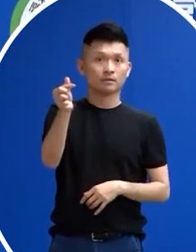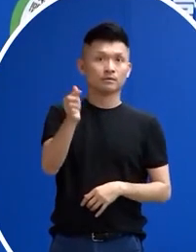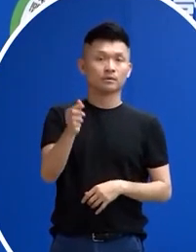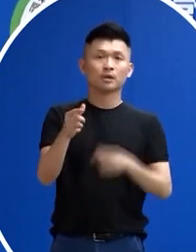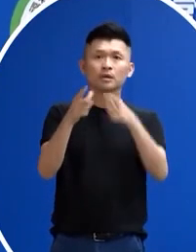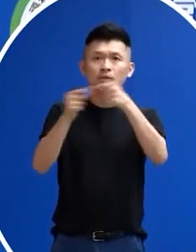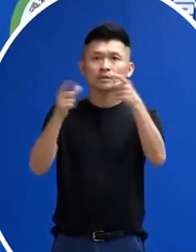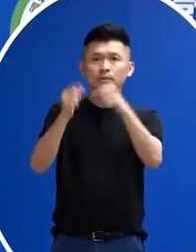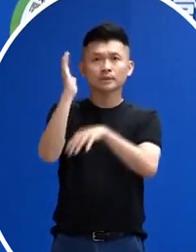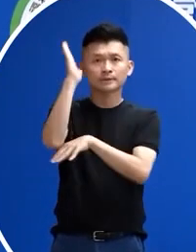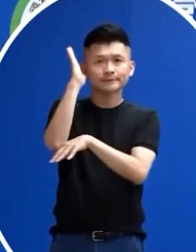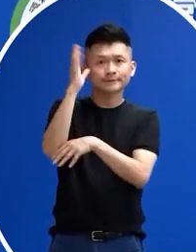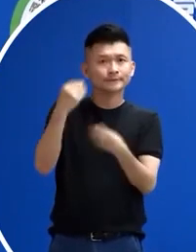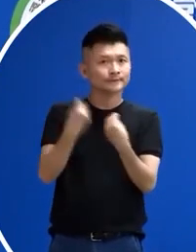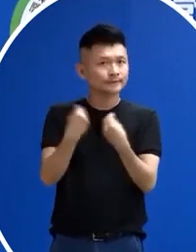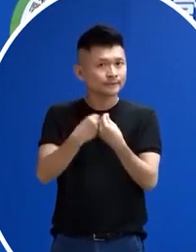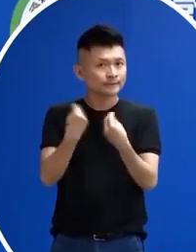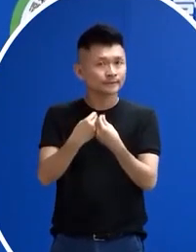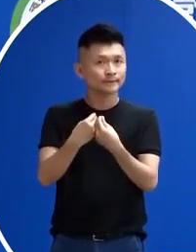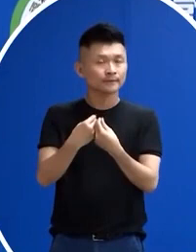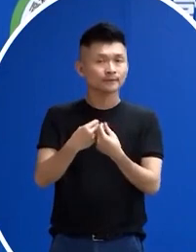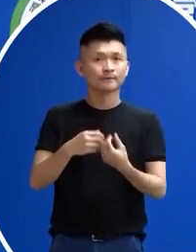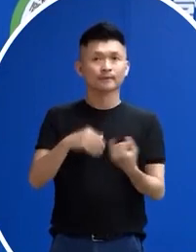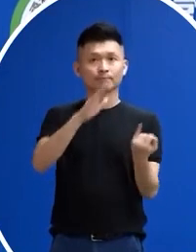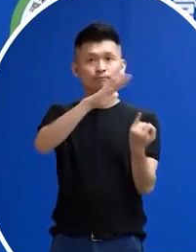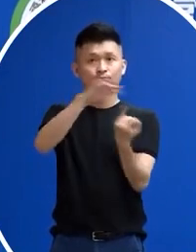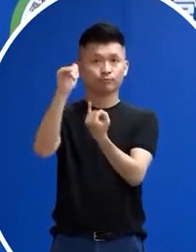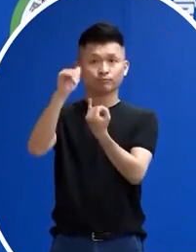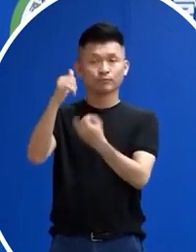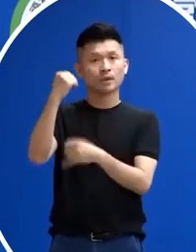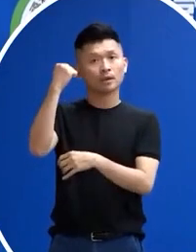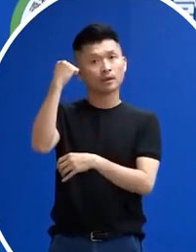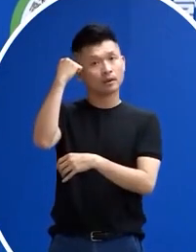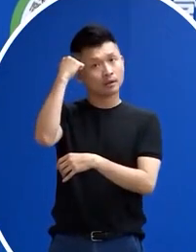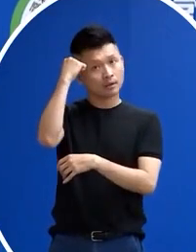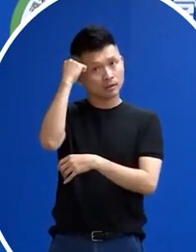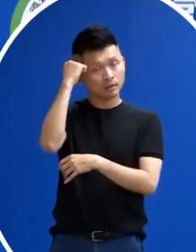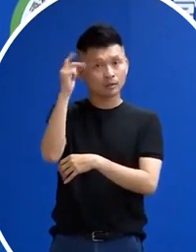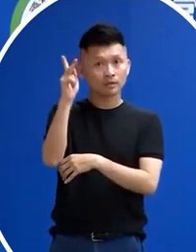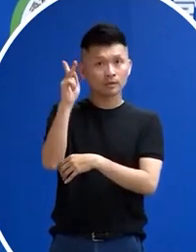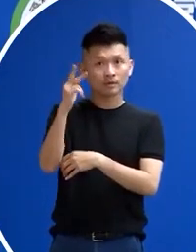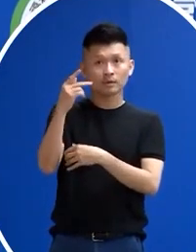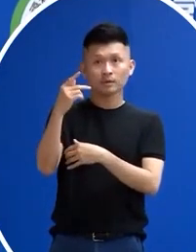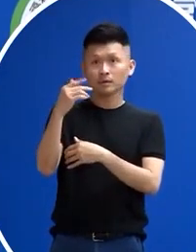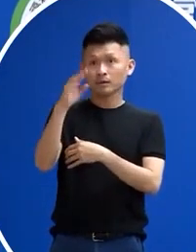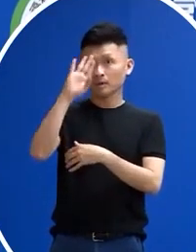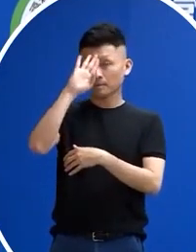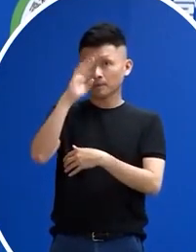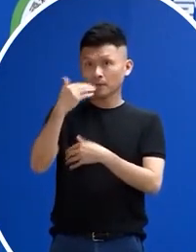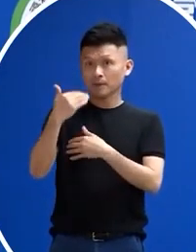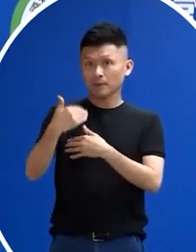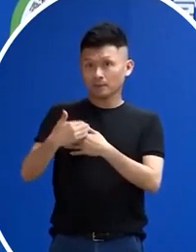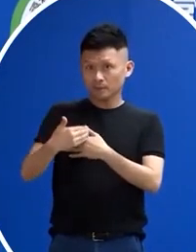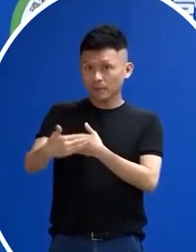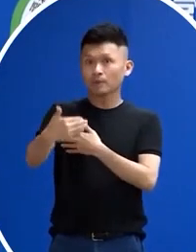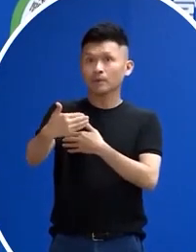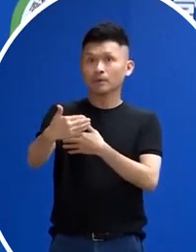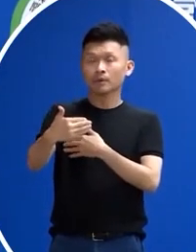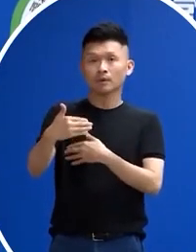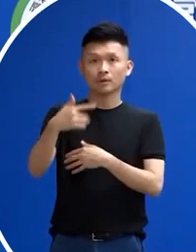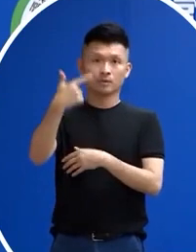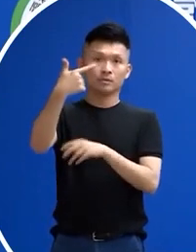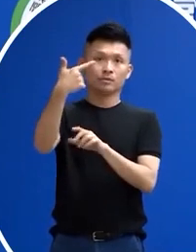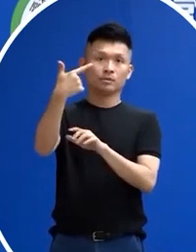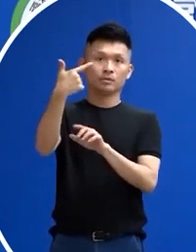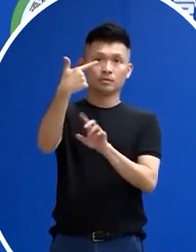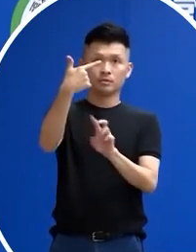边的处置大概就是算到检疫旅馆嘛，那隔离到30号，他们的目的他们是这样。那